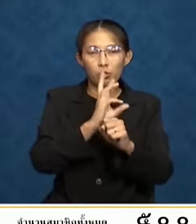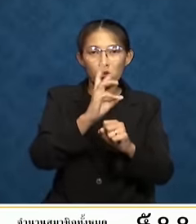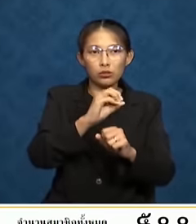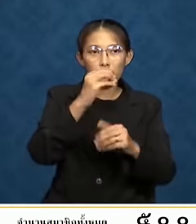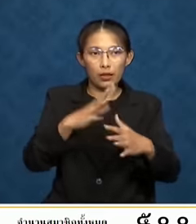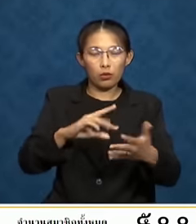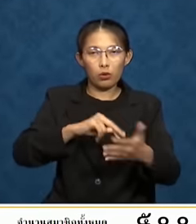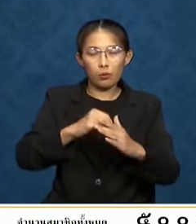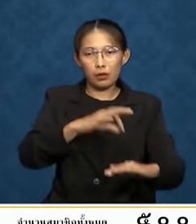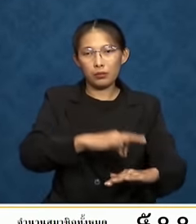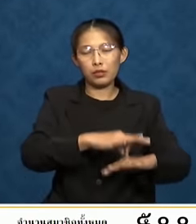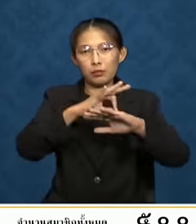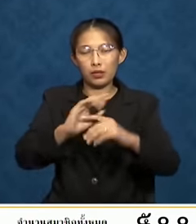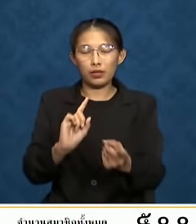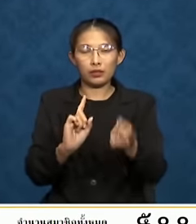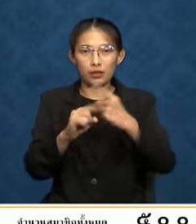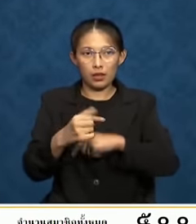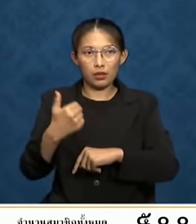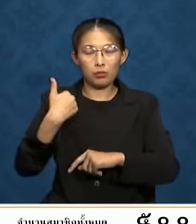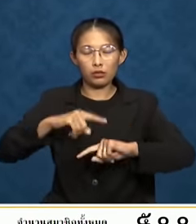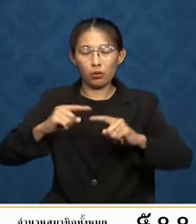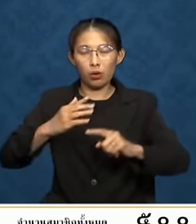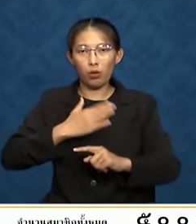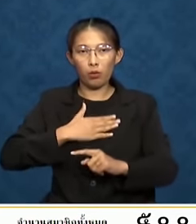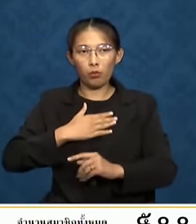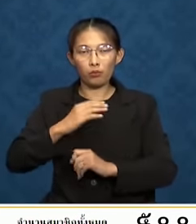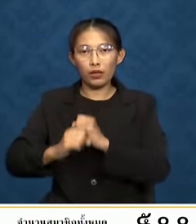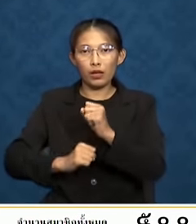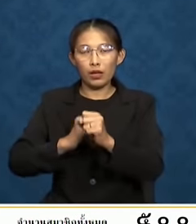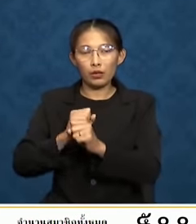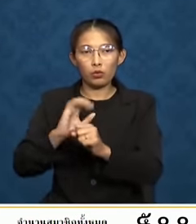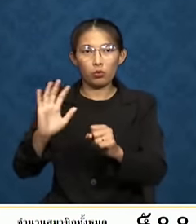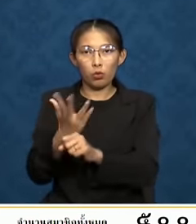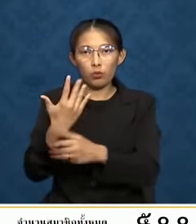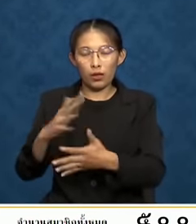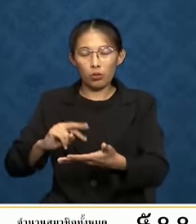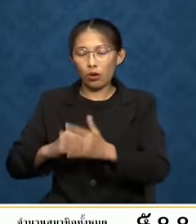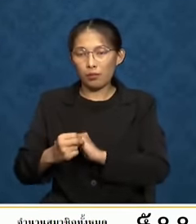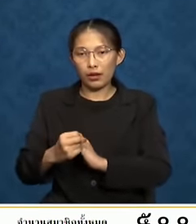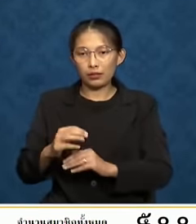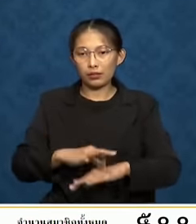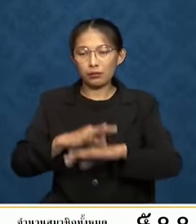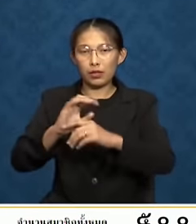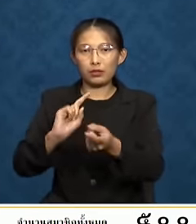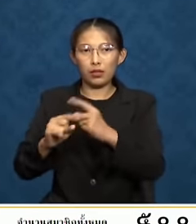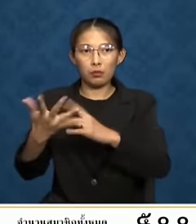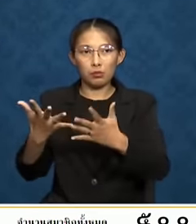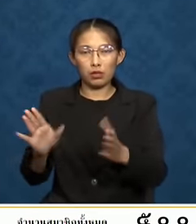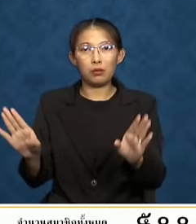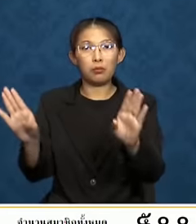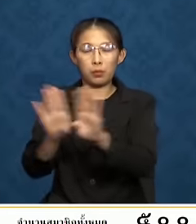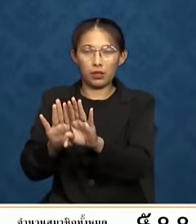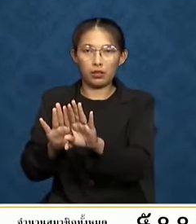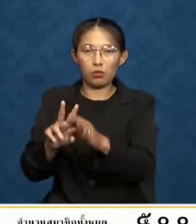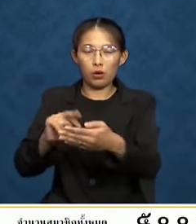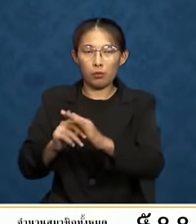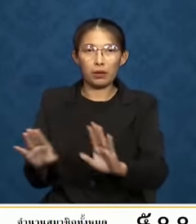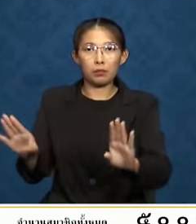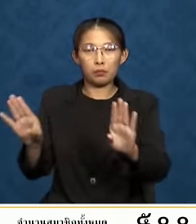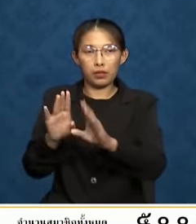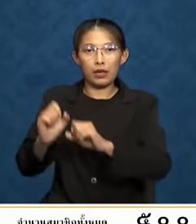บรรจุแทนมันก็เลยไม่ลดแต่ของผมเนี่ยเกษียณแล้วผมไม่ตั้งแทนไงที่ผมเรียกว่าปิดอัตราไง